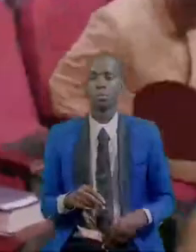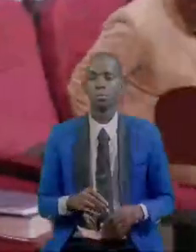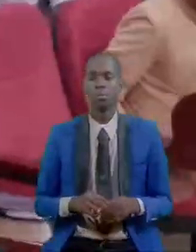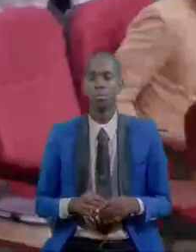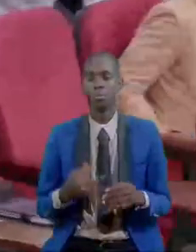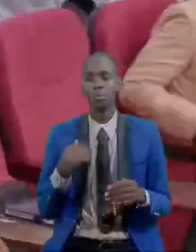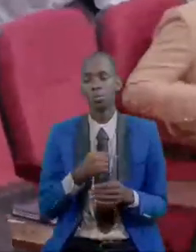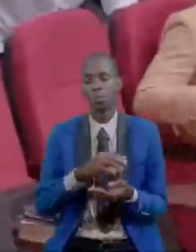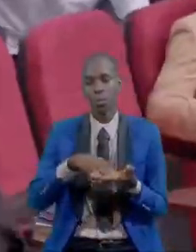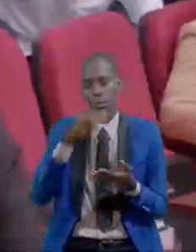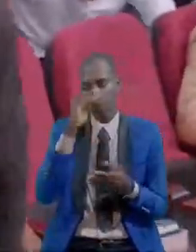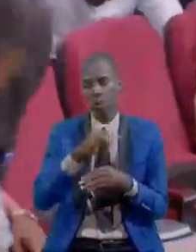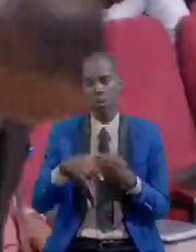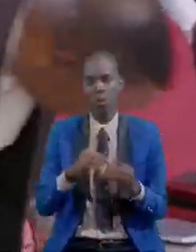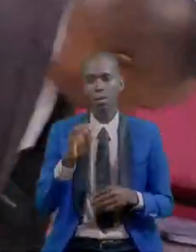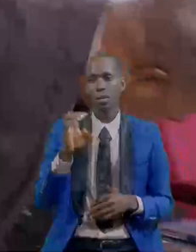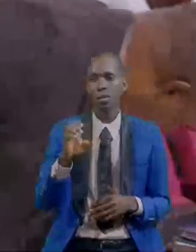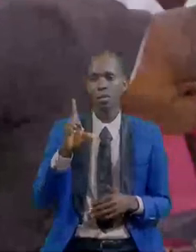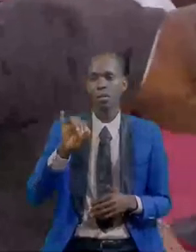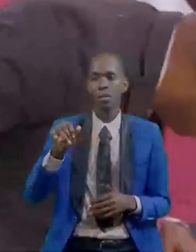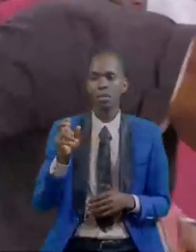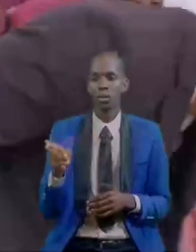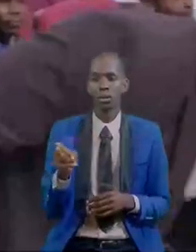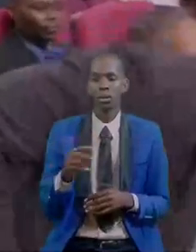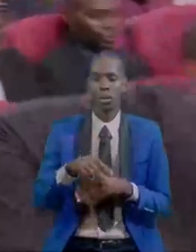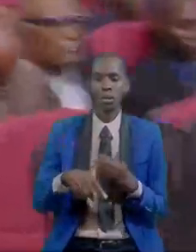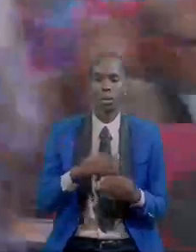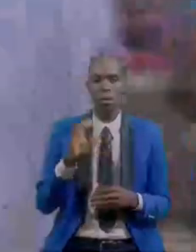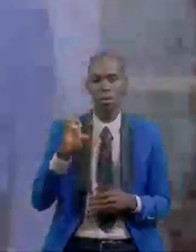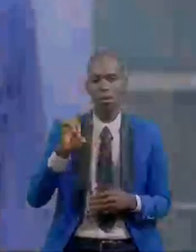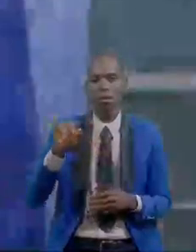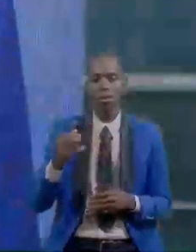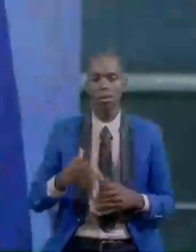Nous considérons Élie, sa vie.